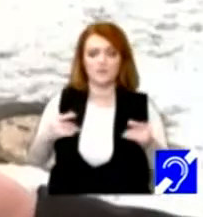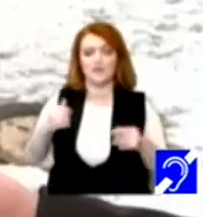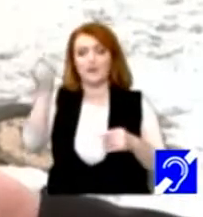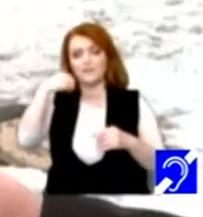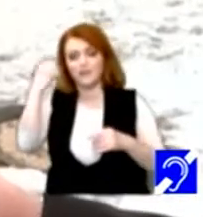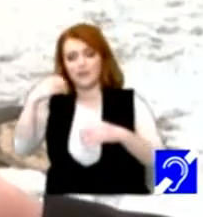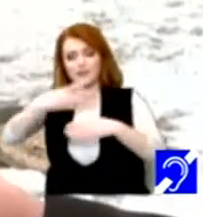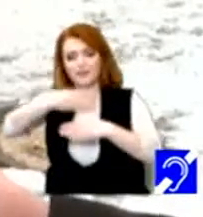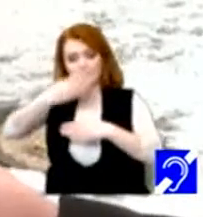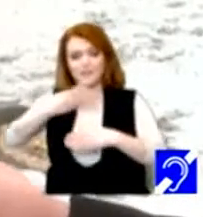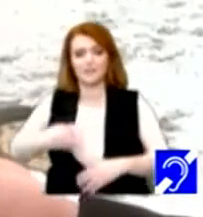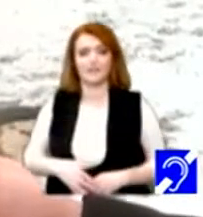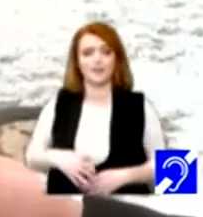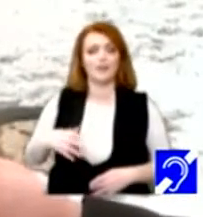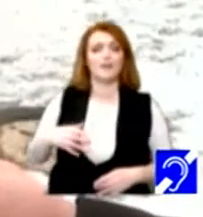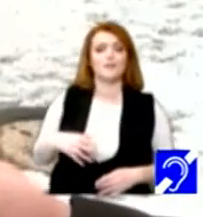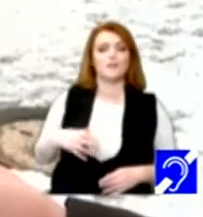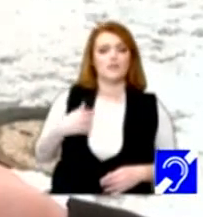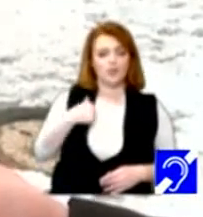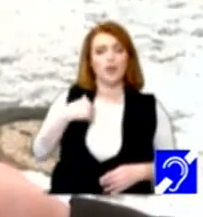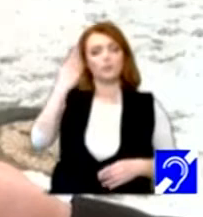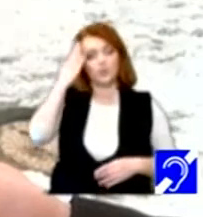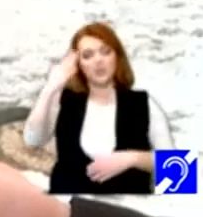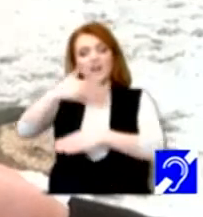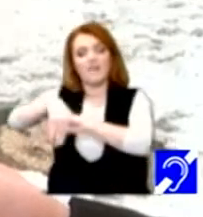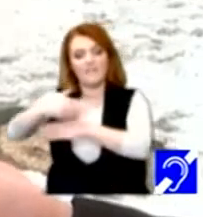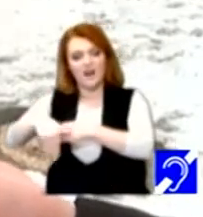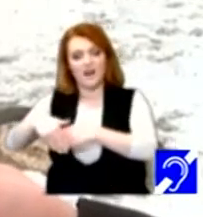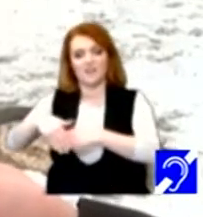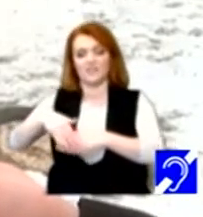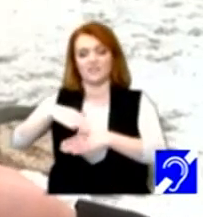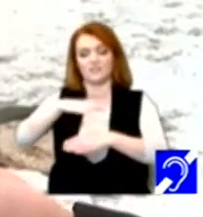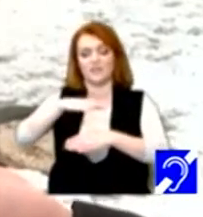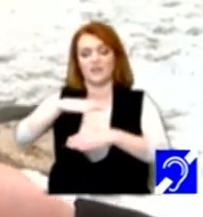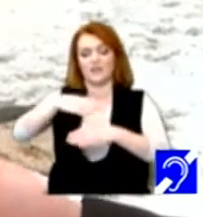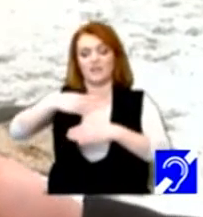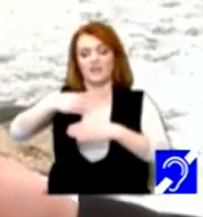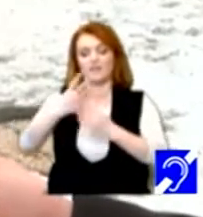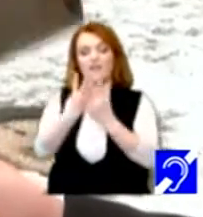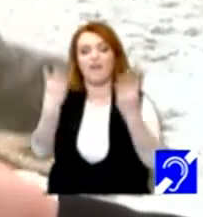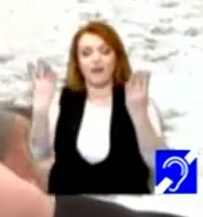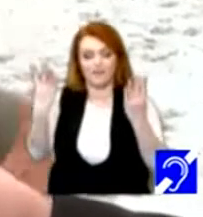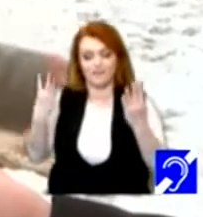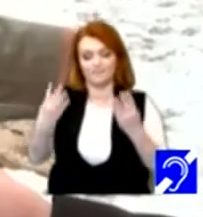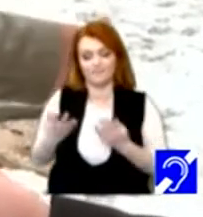Am dormit eu pe sub gard, dar nu-i cam bine. E urât sub gard, pentru că